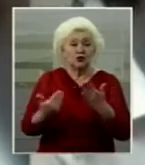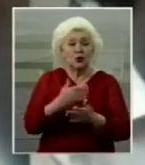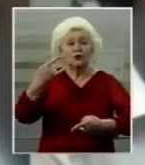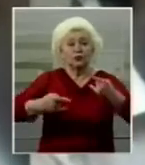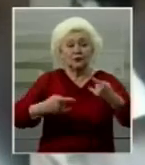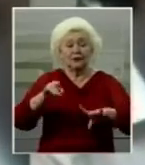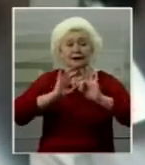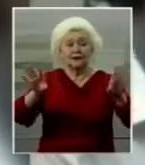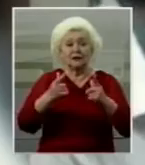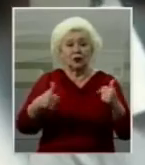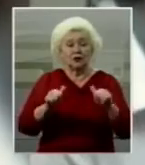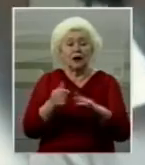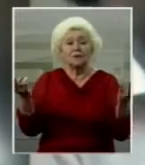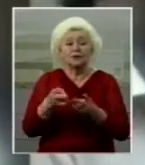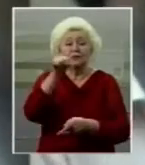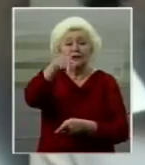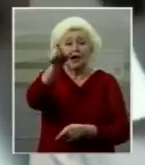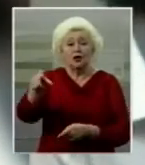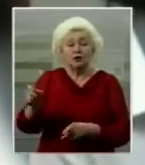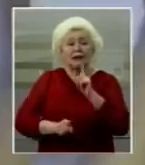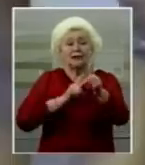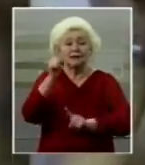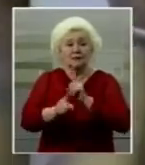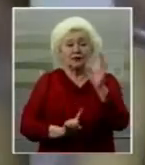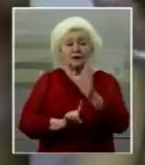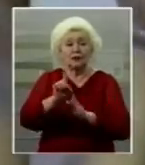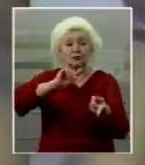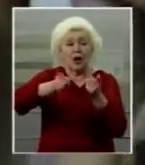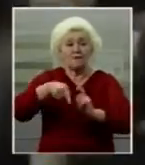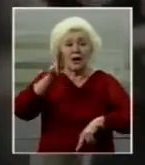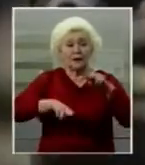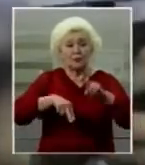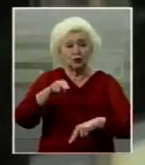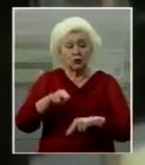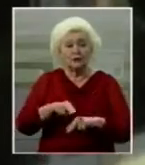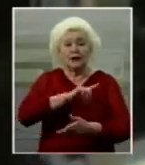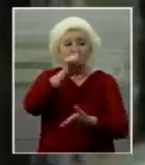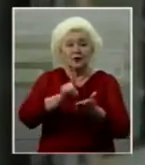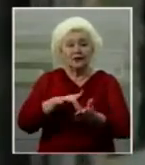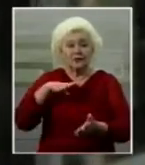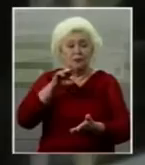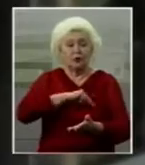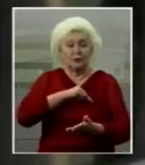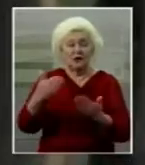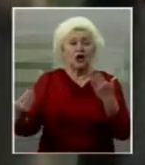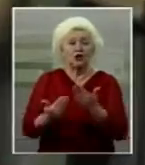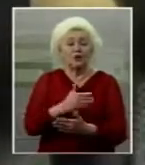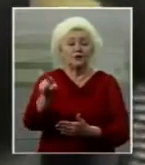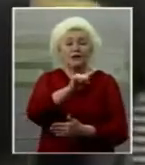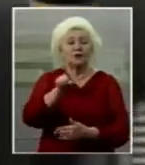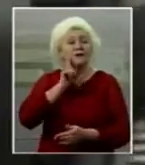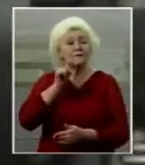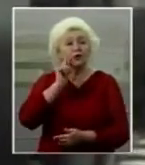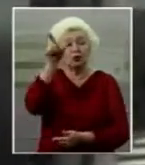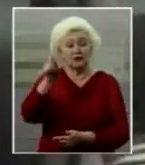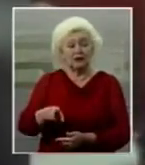телебачення, інформаційний відділ потребував тоді людей, зміни, почалась перебудова, повинні були працювати нові, ну, ще тоді молоді